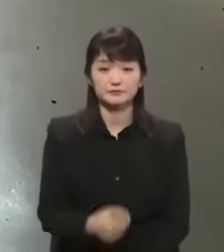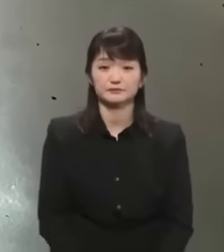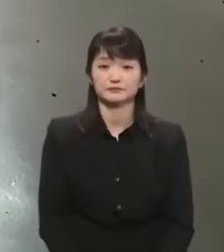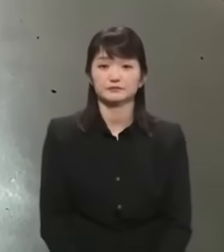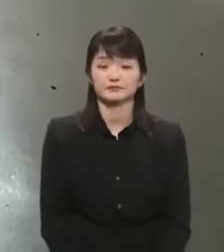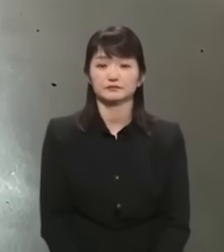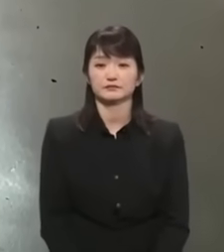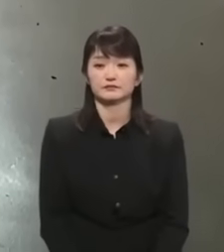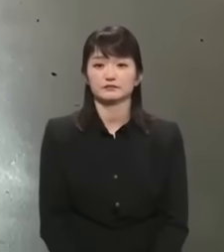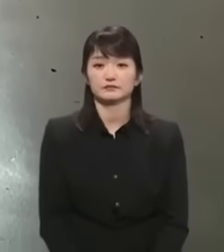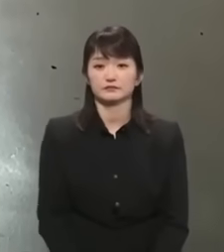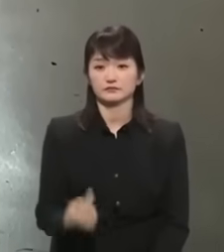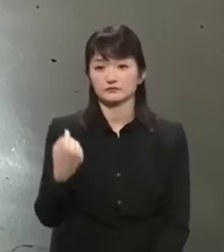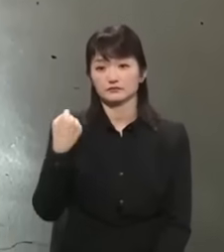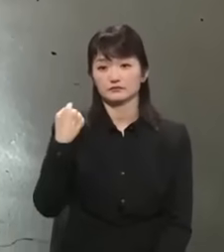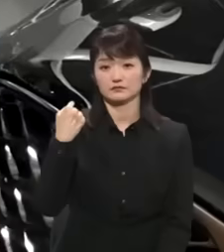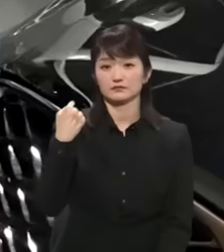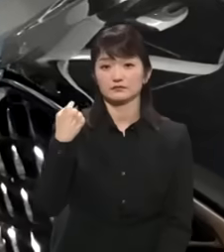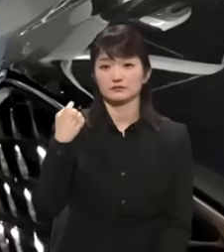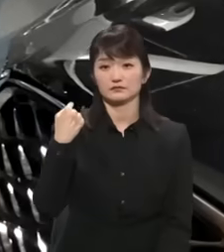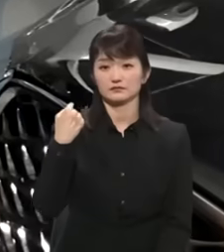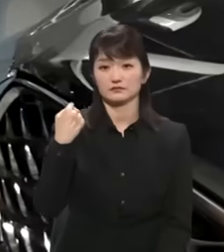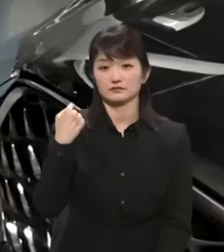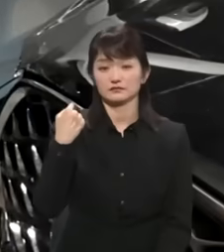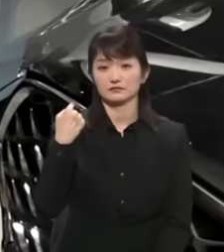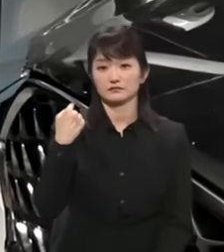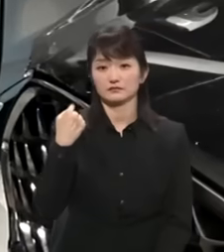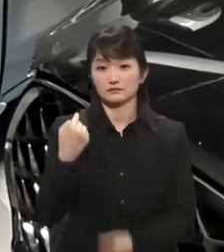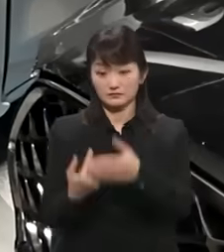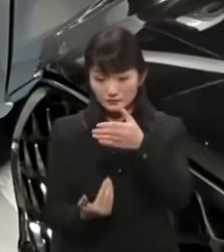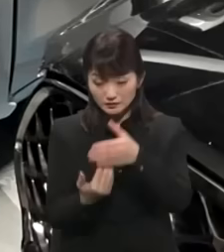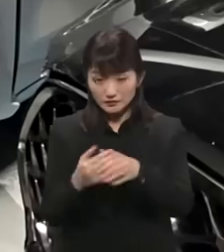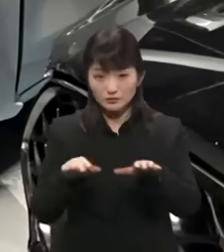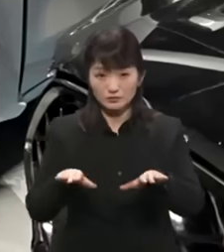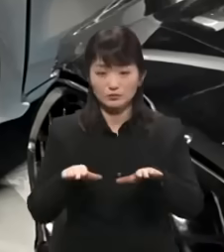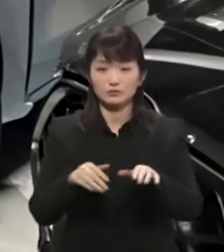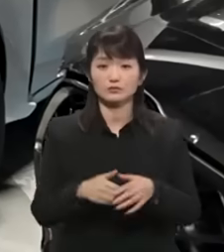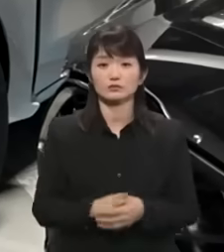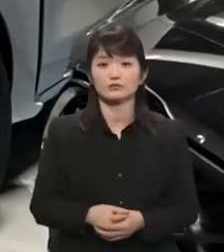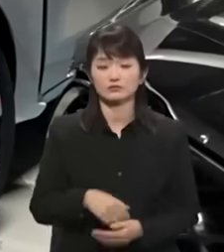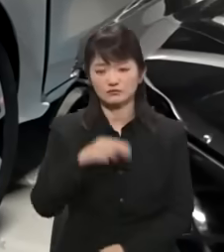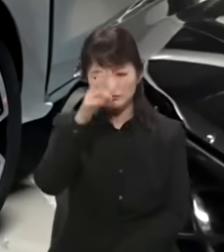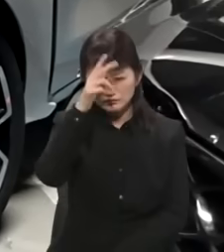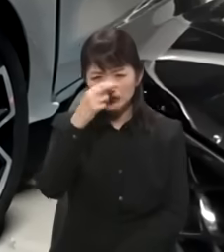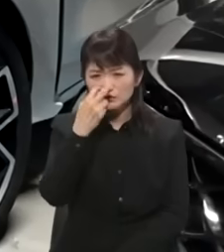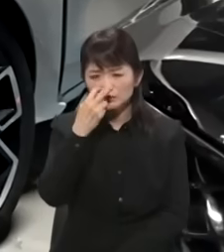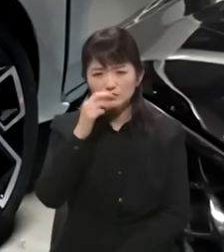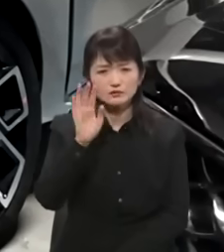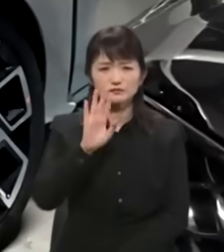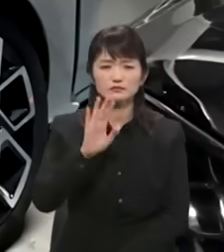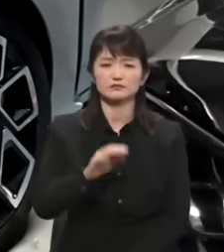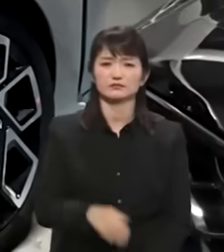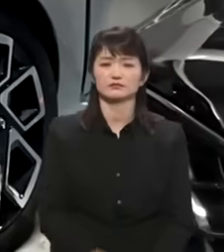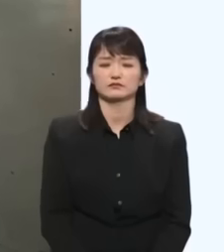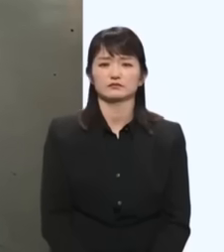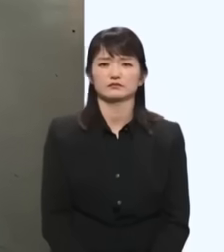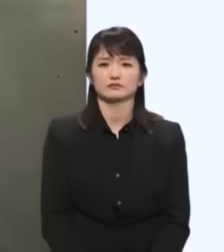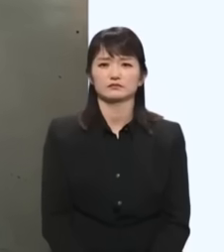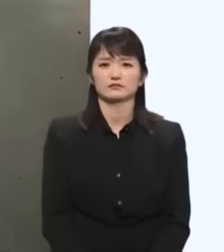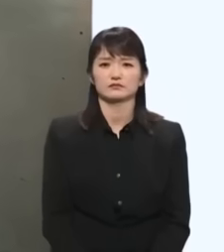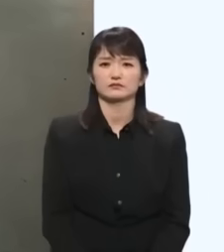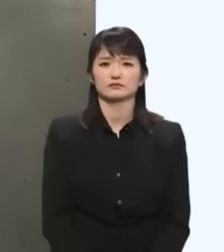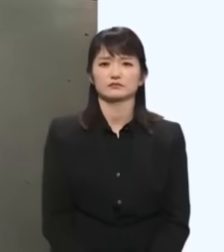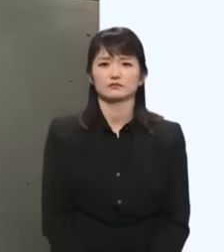것처럼 이게 어제 발생한 사고고 오늘도 경찰 조사가 이루어지지 않았단 말이죠 그러니까